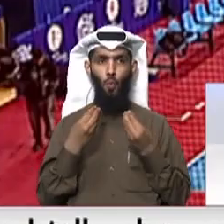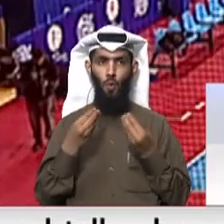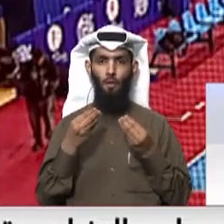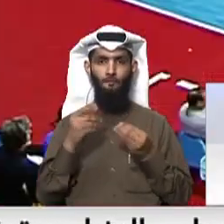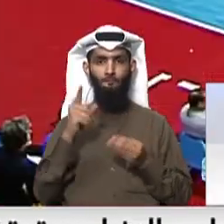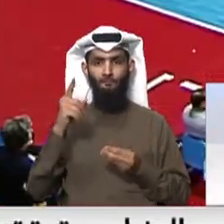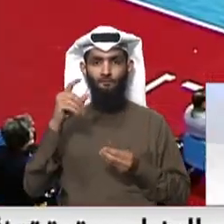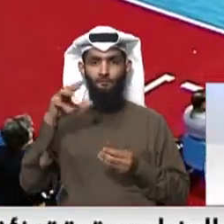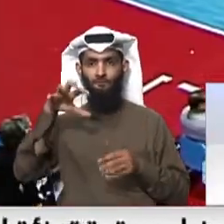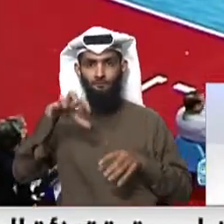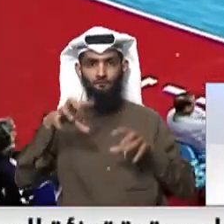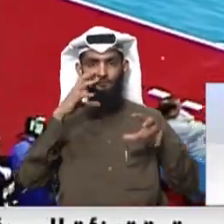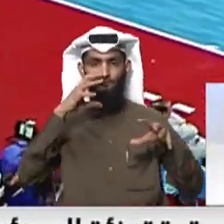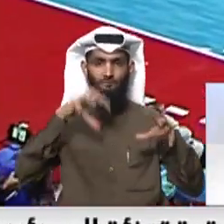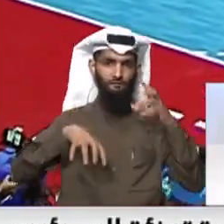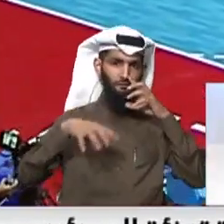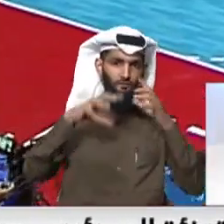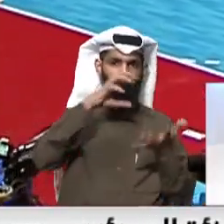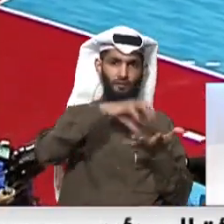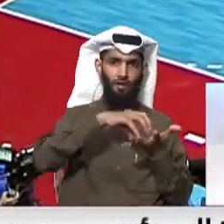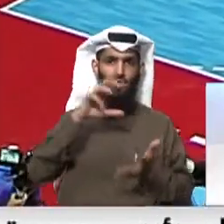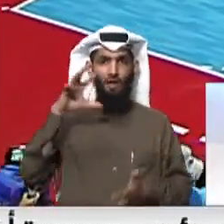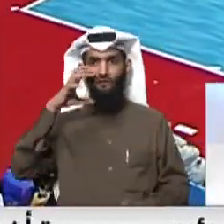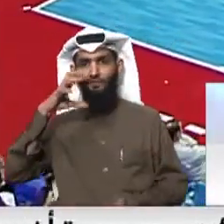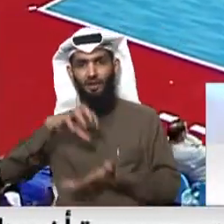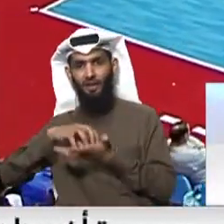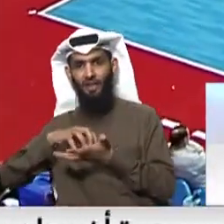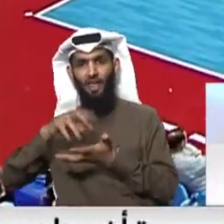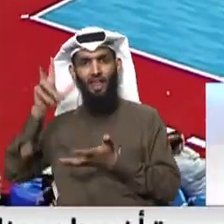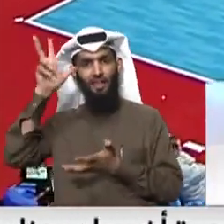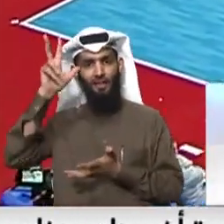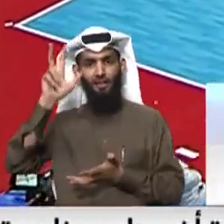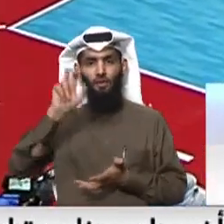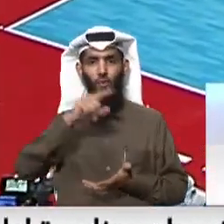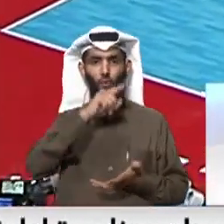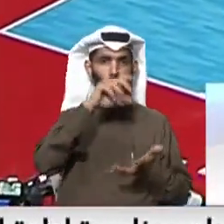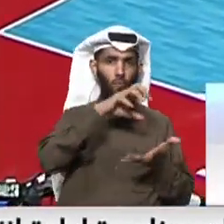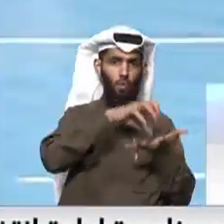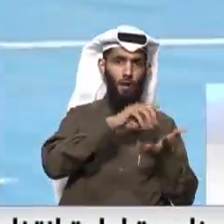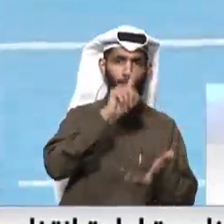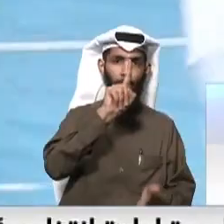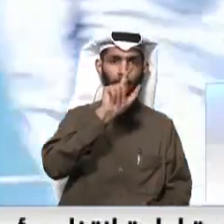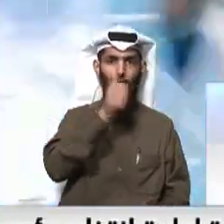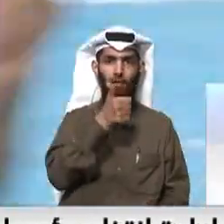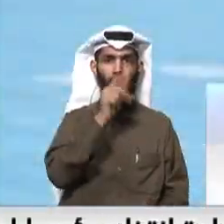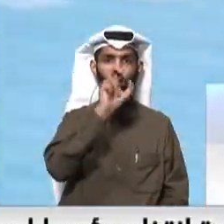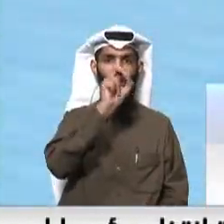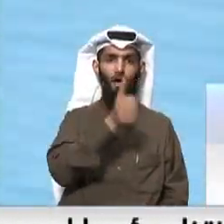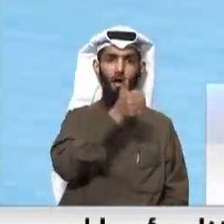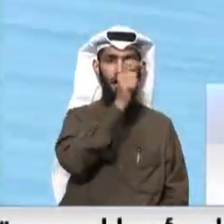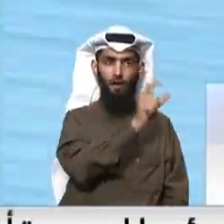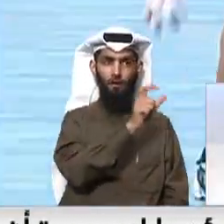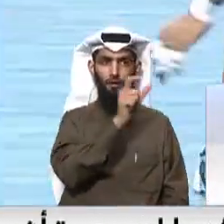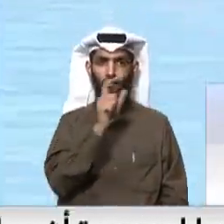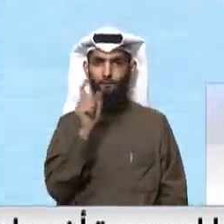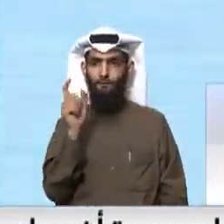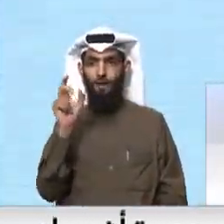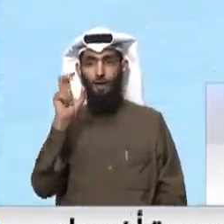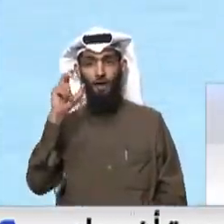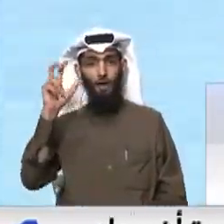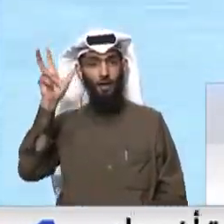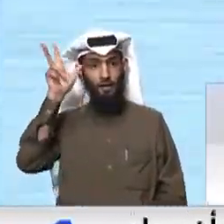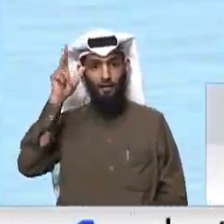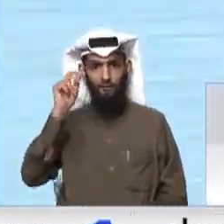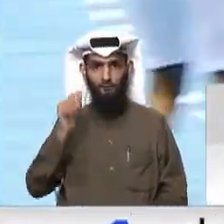بين فريقا الجرين وبورغان، فكانت المباراة سجالا قويا. تقدم الجرين أولا، ثم